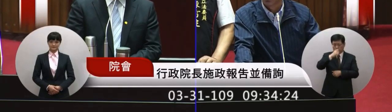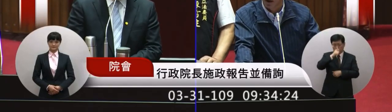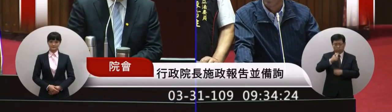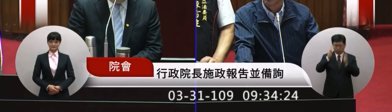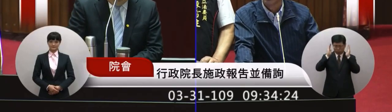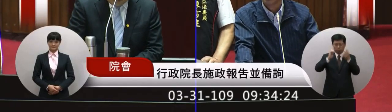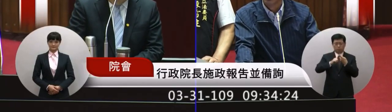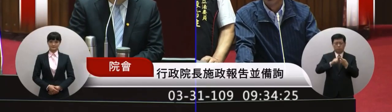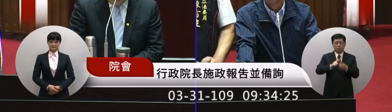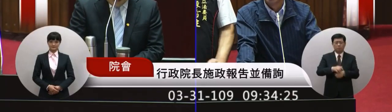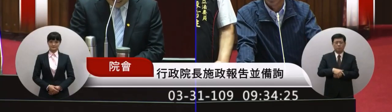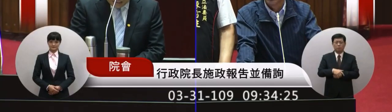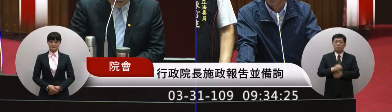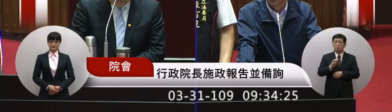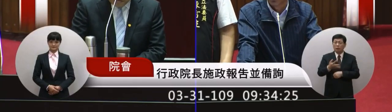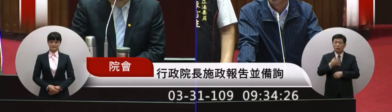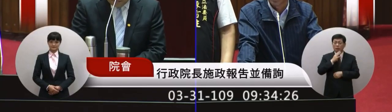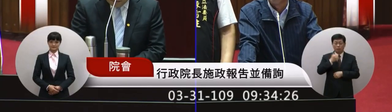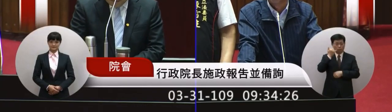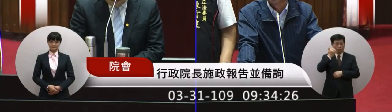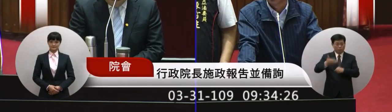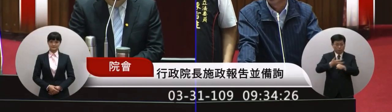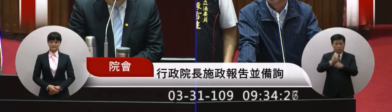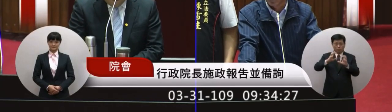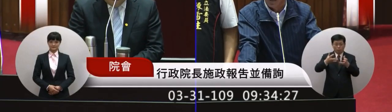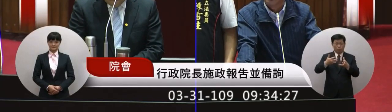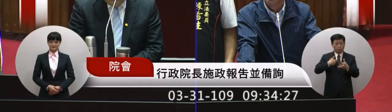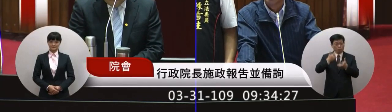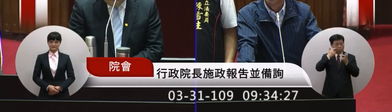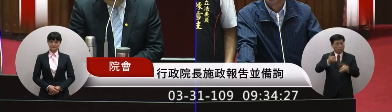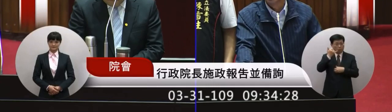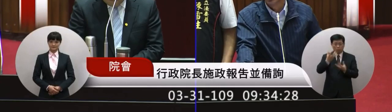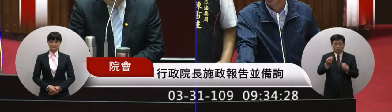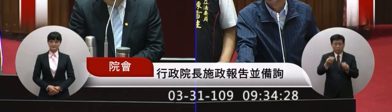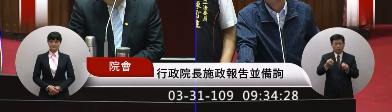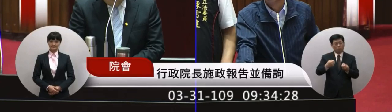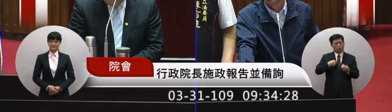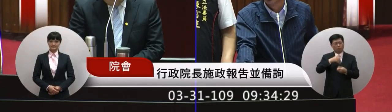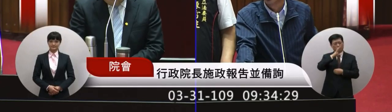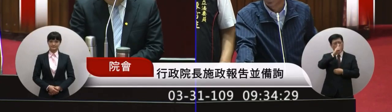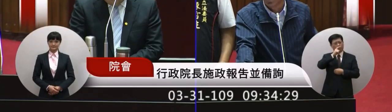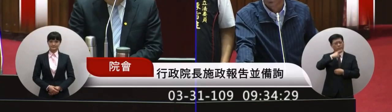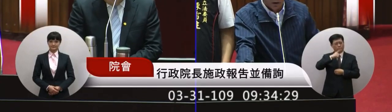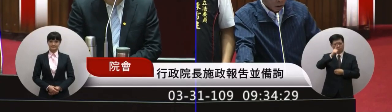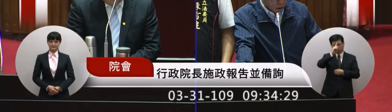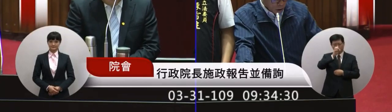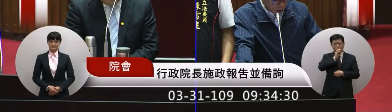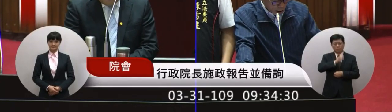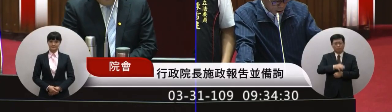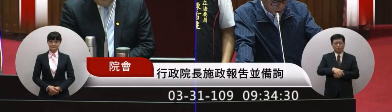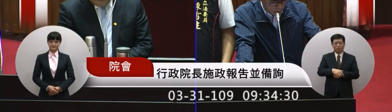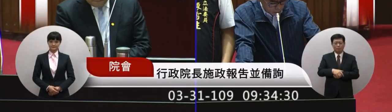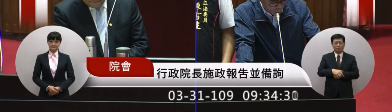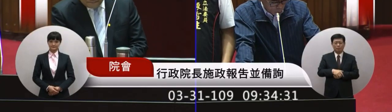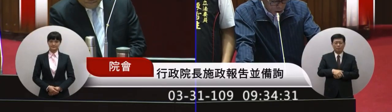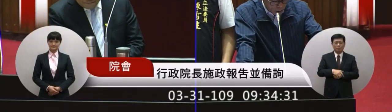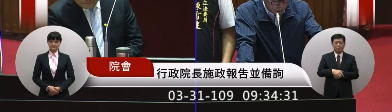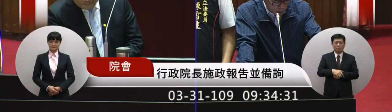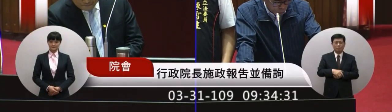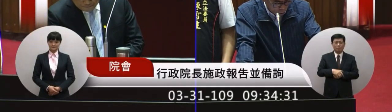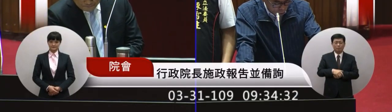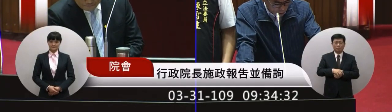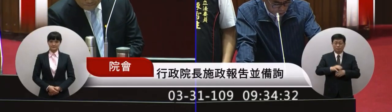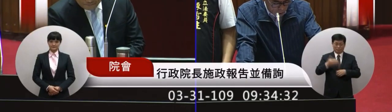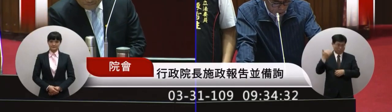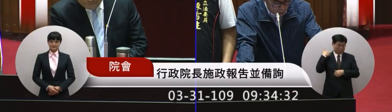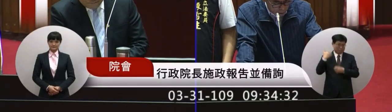正确的观念，哦，因为海岛的国家不重视海，这是一件很不可思议的事。那。我们